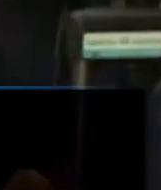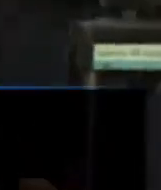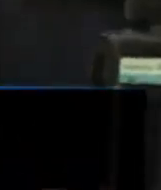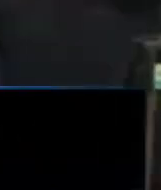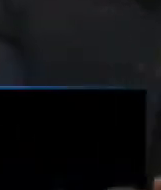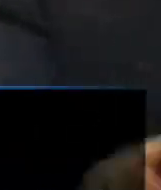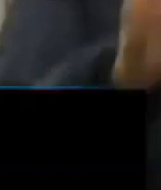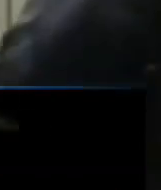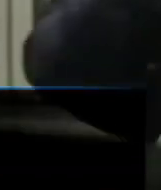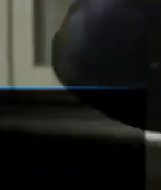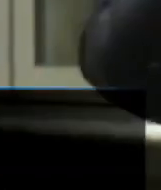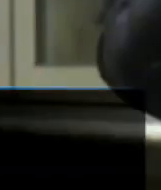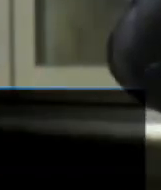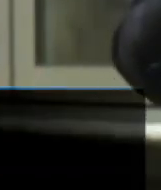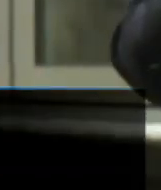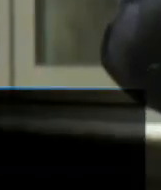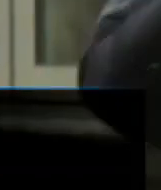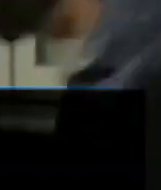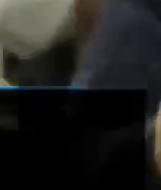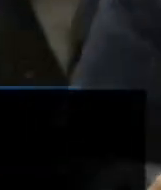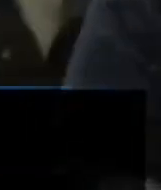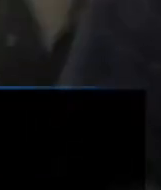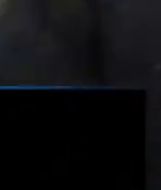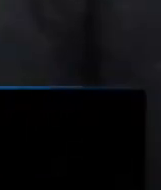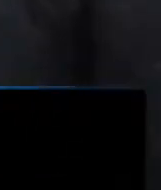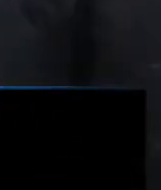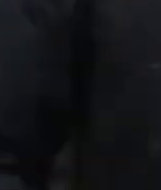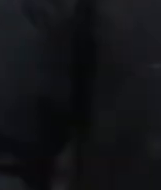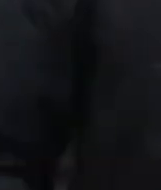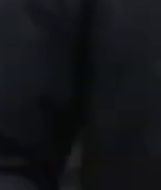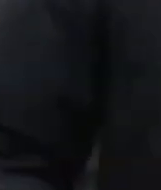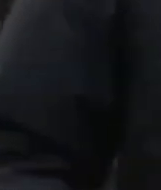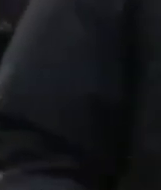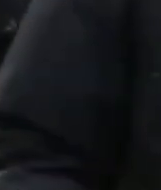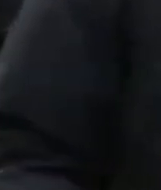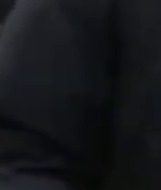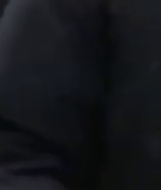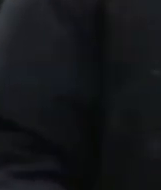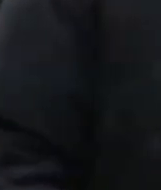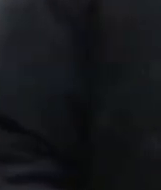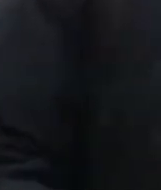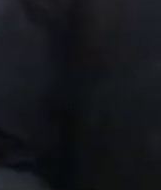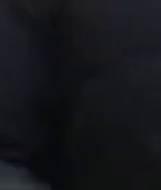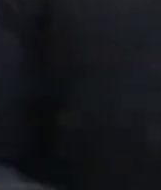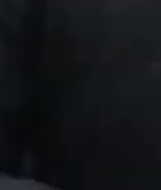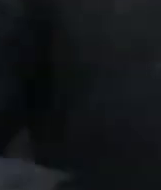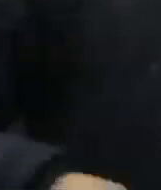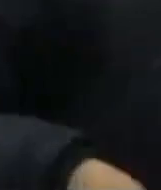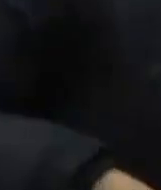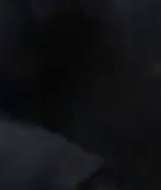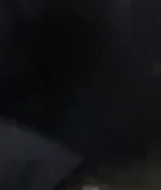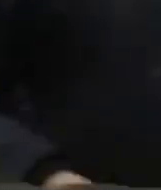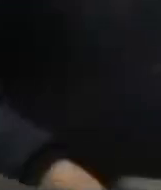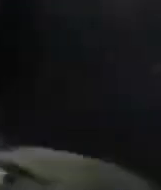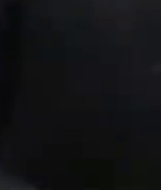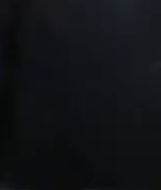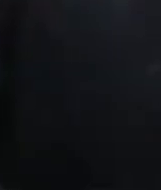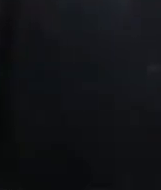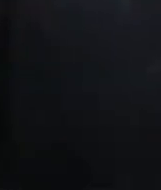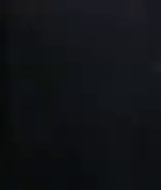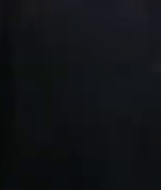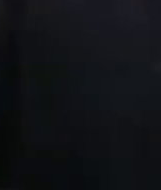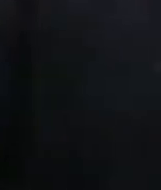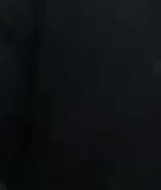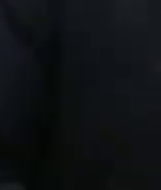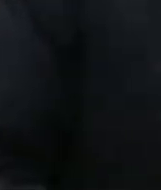따지는 사람은 안 된다고 하셨는데 안철수 대표를 대상한 거예요. 그 원고에서 있는 건 알아서 해석해